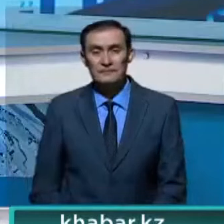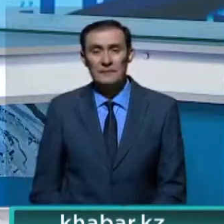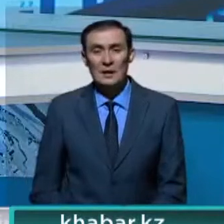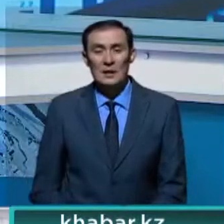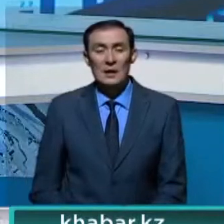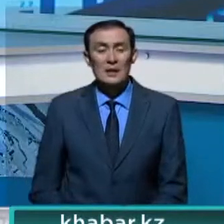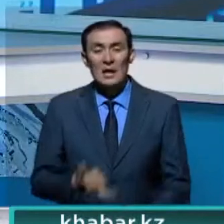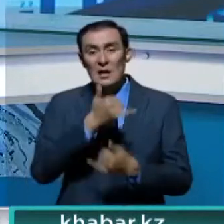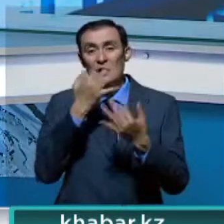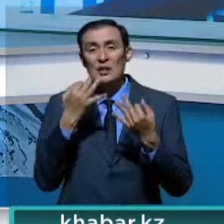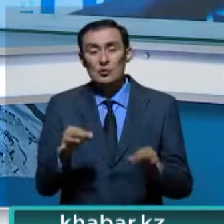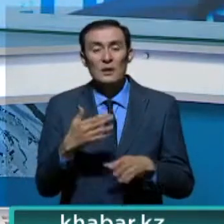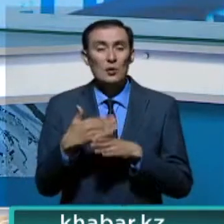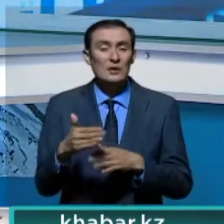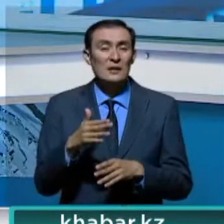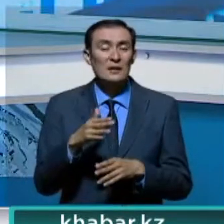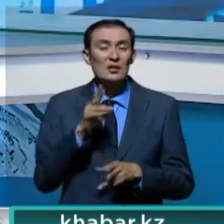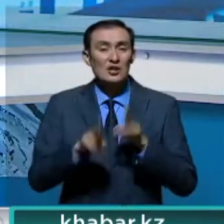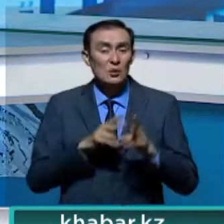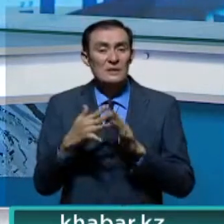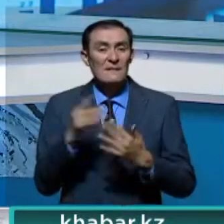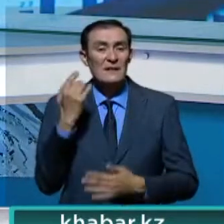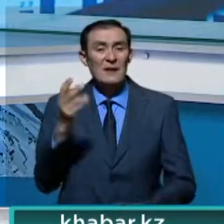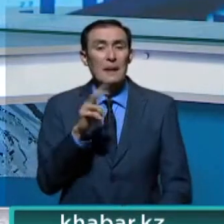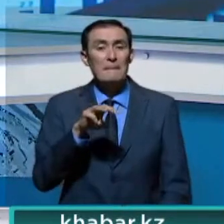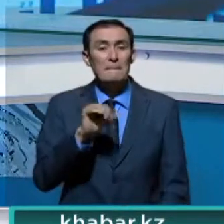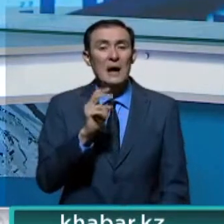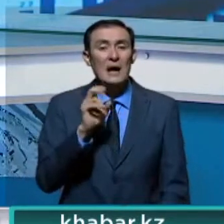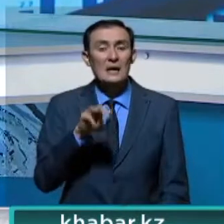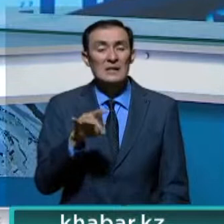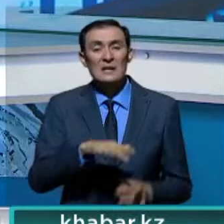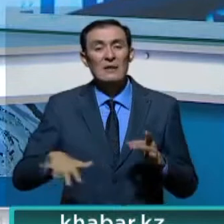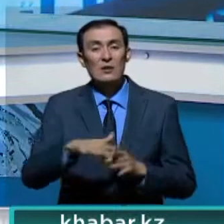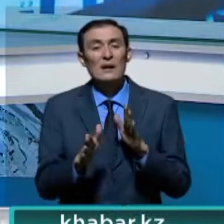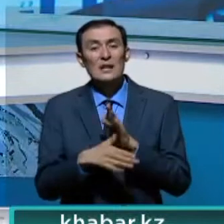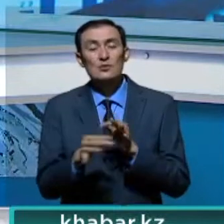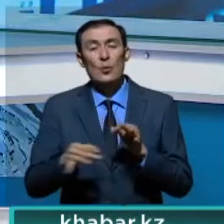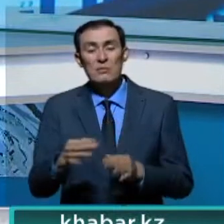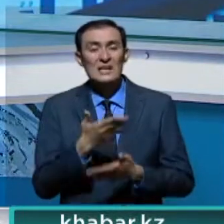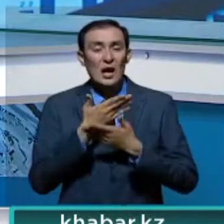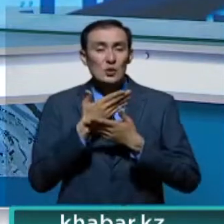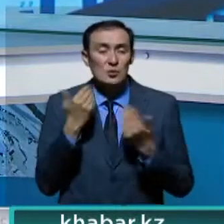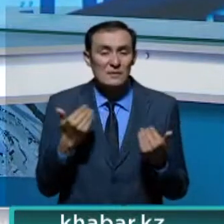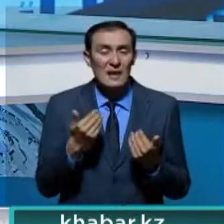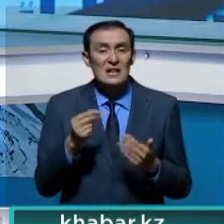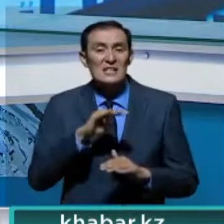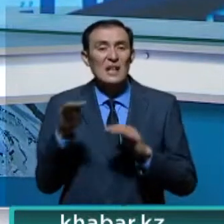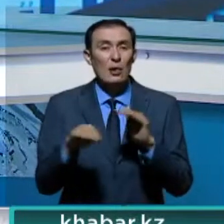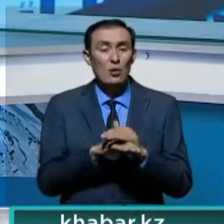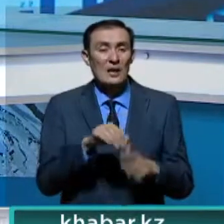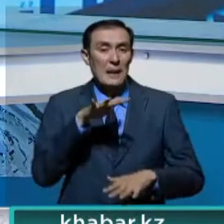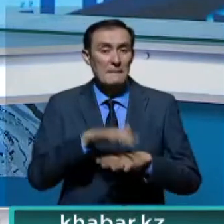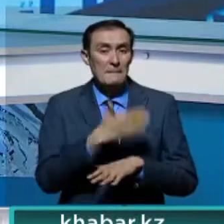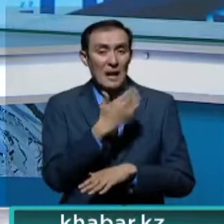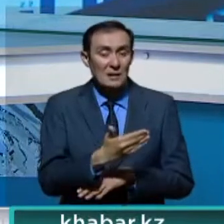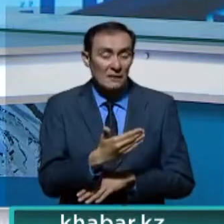но недоступность льготных кредитов жалуются и фермеры маковского района атырауской области отсутствие ликвидного залога для банков